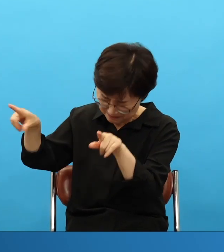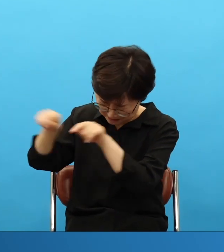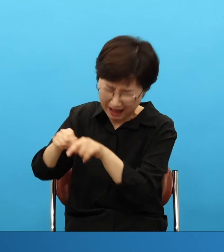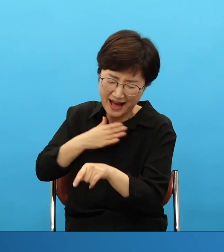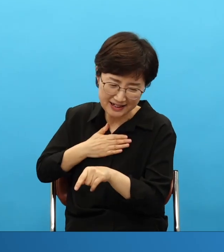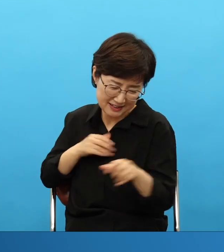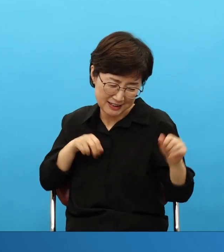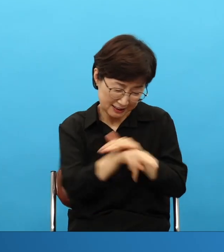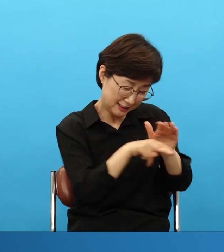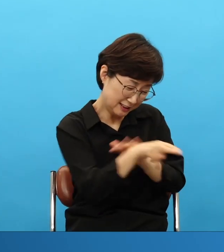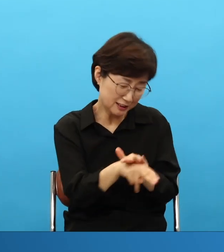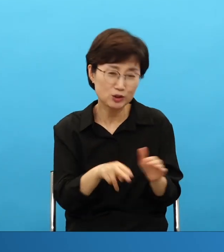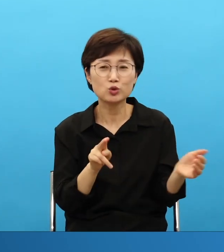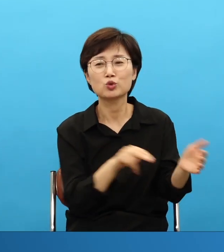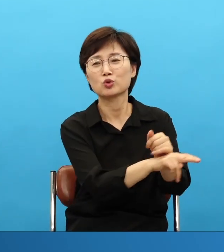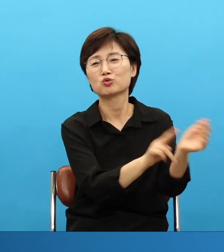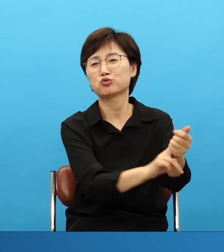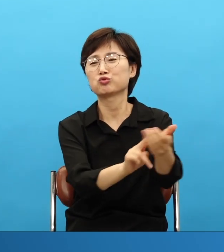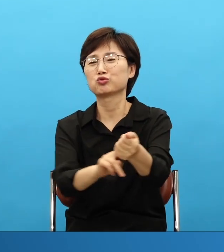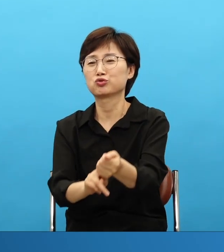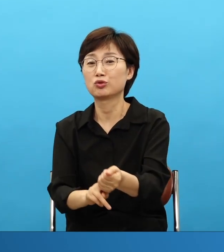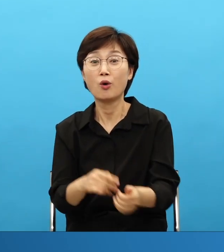싹다가 싫다는